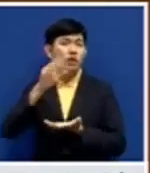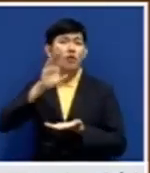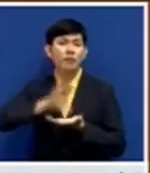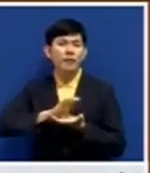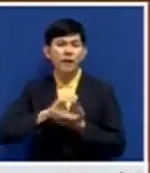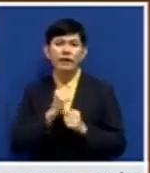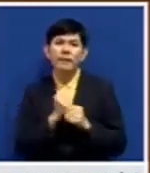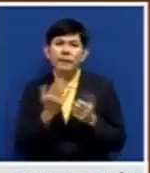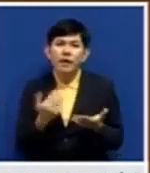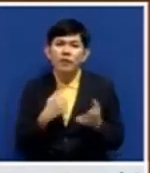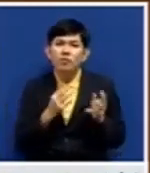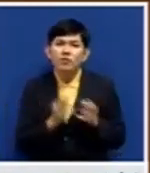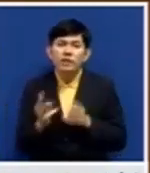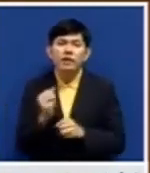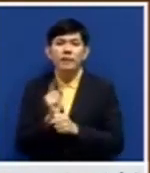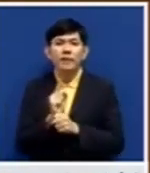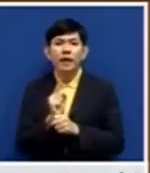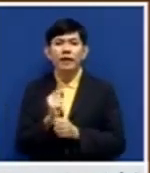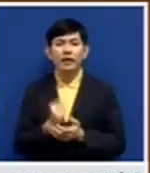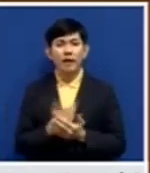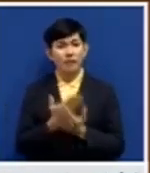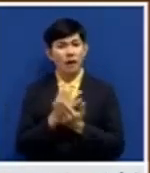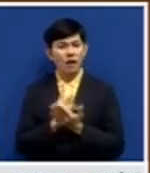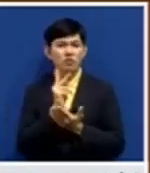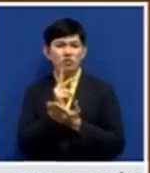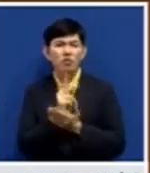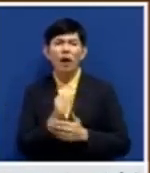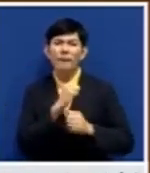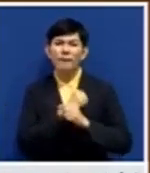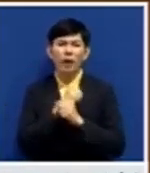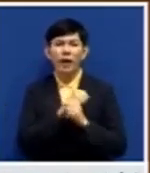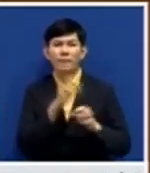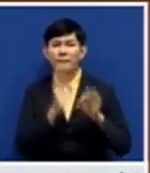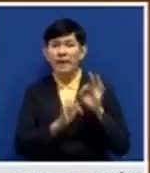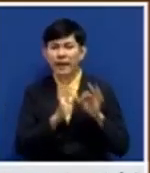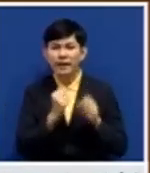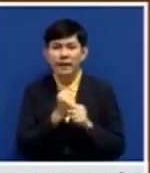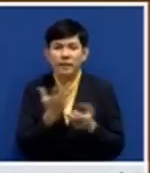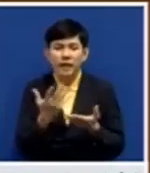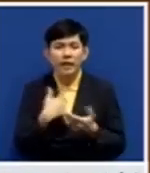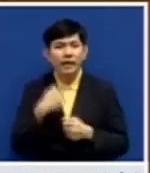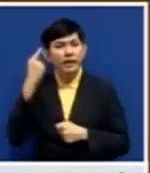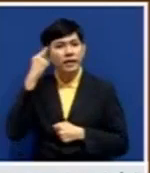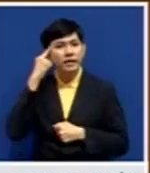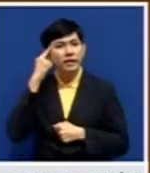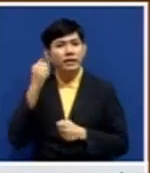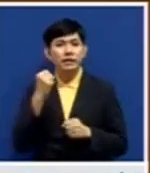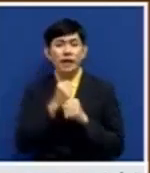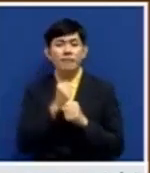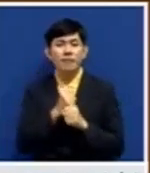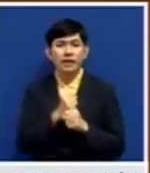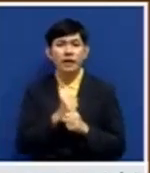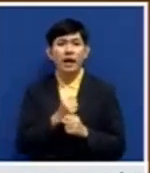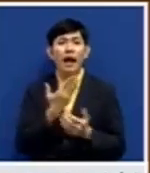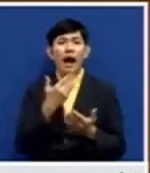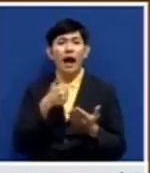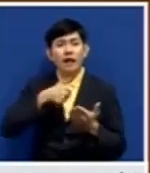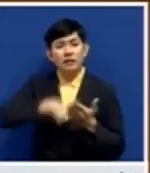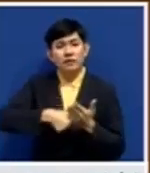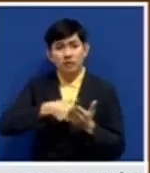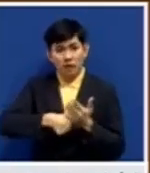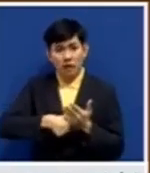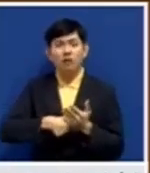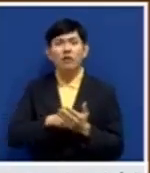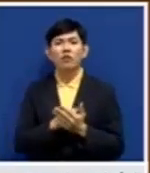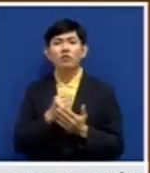ะเซฟงบประมาณได้ยังไงเซฟการกู้ได้ยังไงก็ออกฟิวเจอร์ฟันออกมาอินฟราฟันออกม